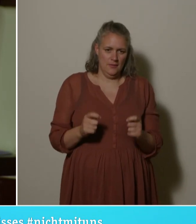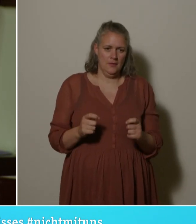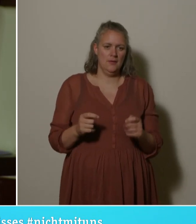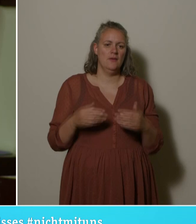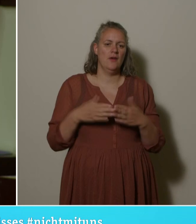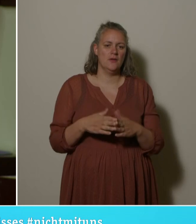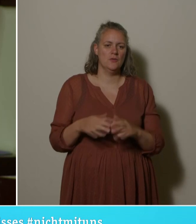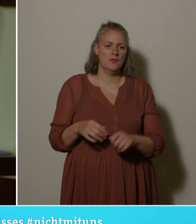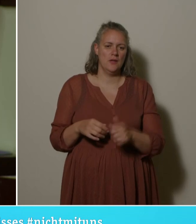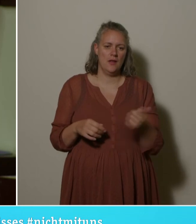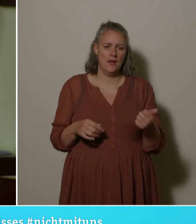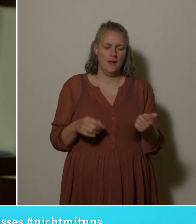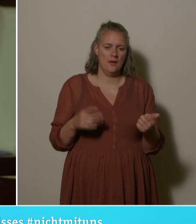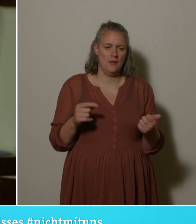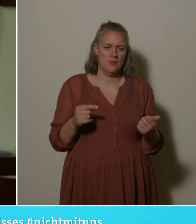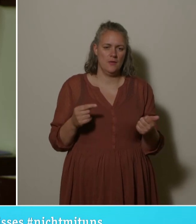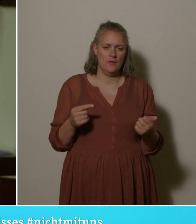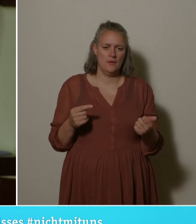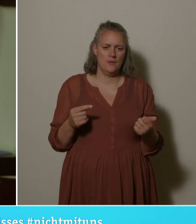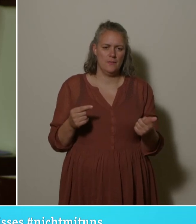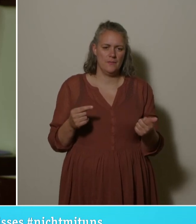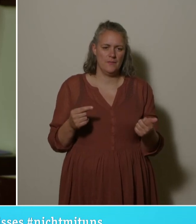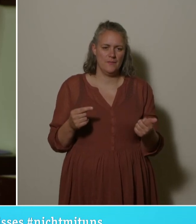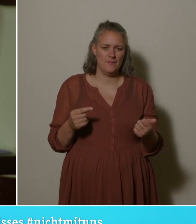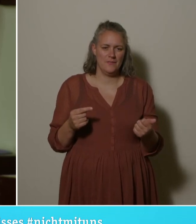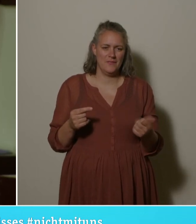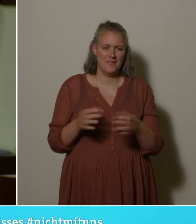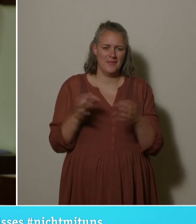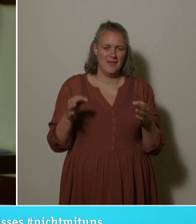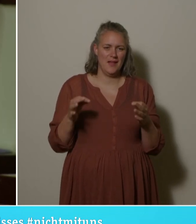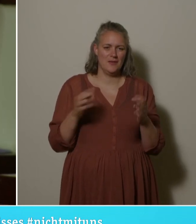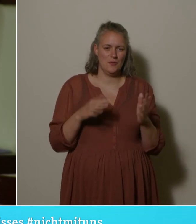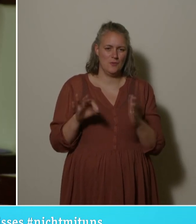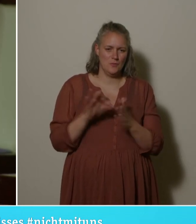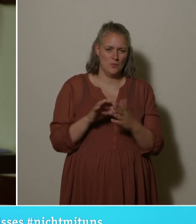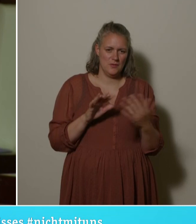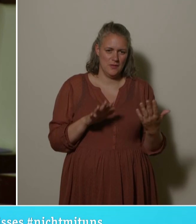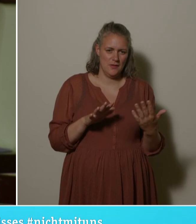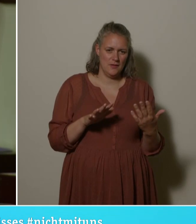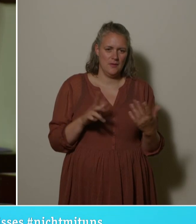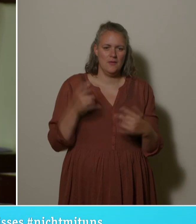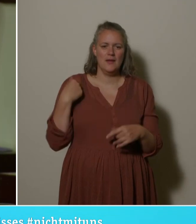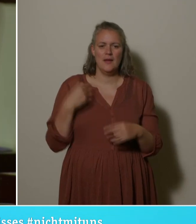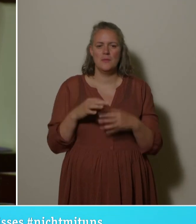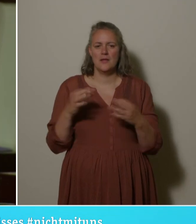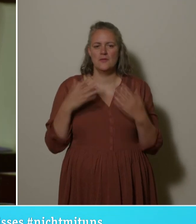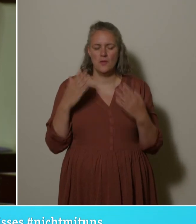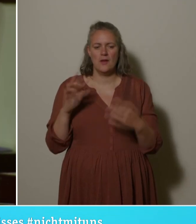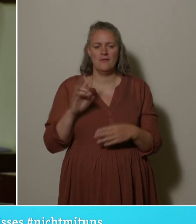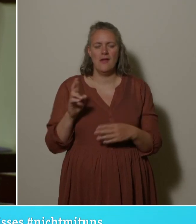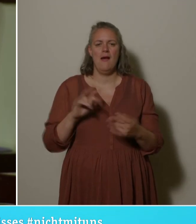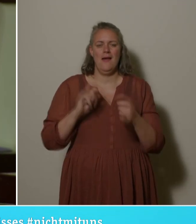Fraktion Die Linke als den weitergehenden zum Tagesordnungspunkt 10, den Satz, den ich Ihnen gerade vorgelesen habe. Wer